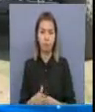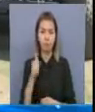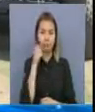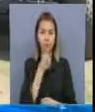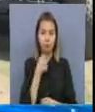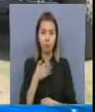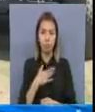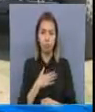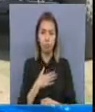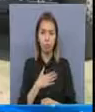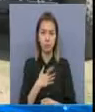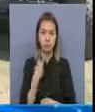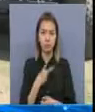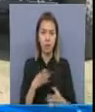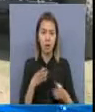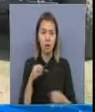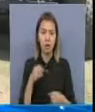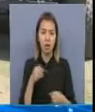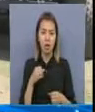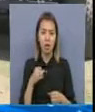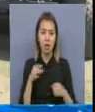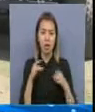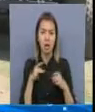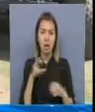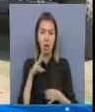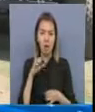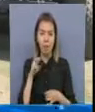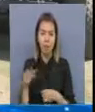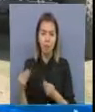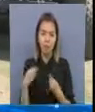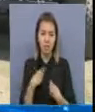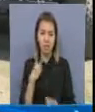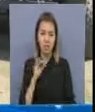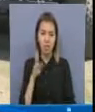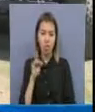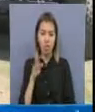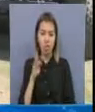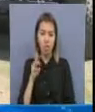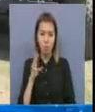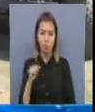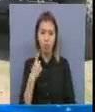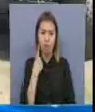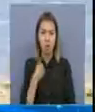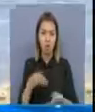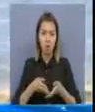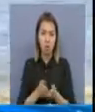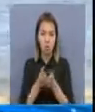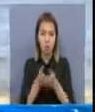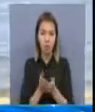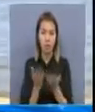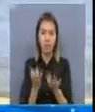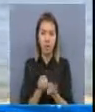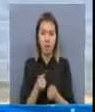жылы бізде екі КамАЗ берілді, екі мотопомпа берілді. Және бір қайғы алдық.